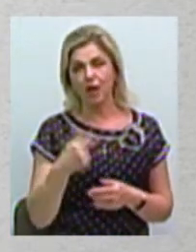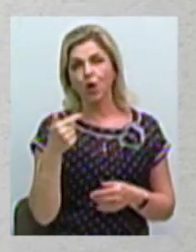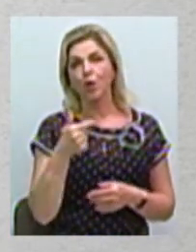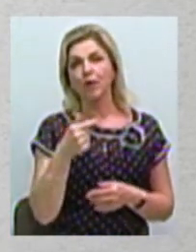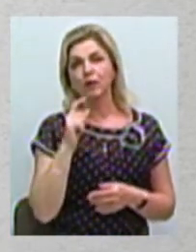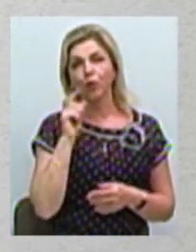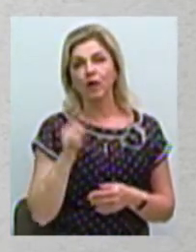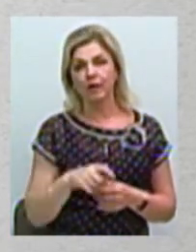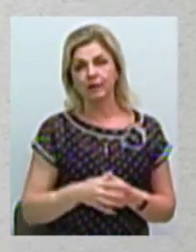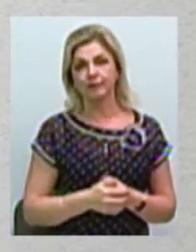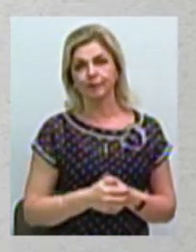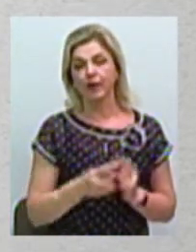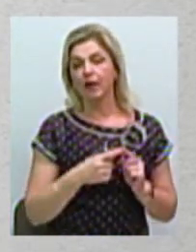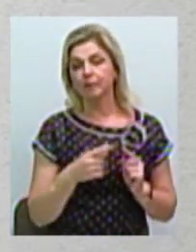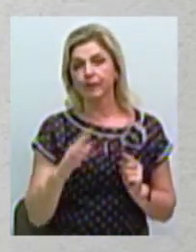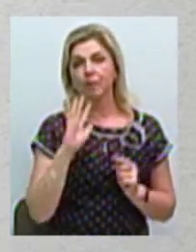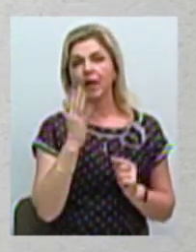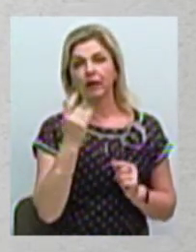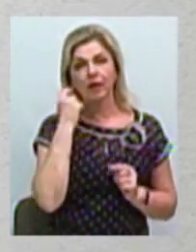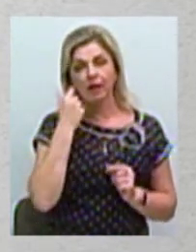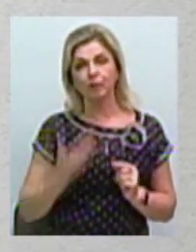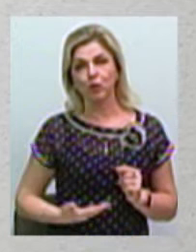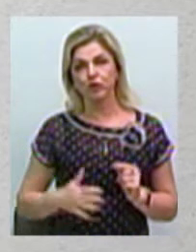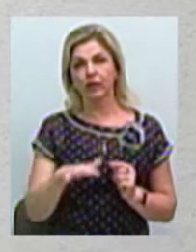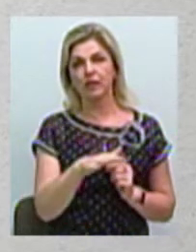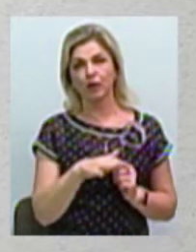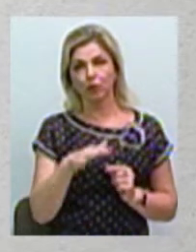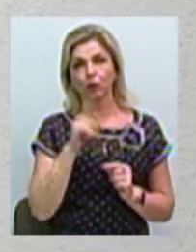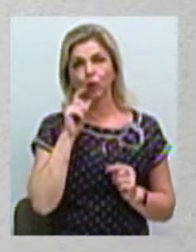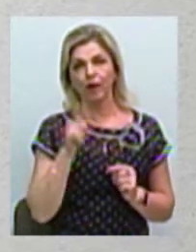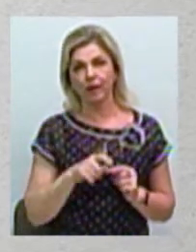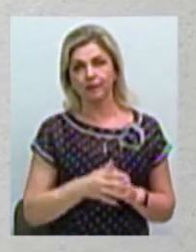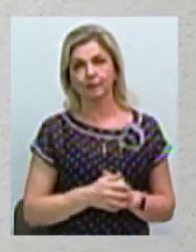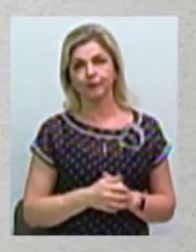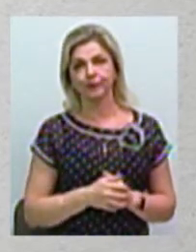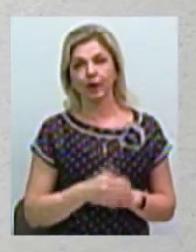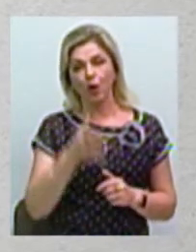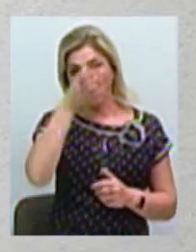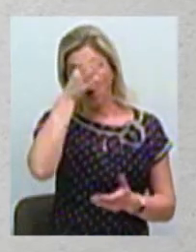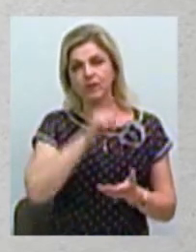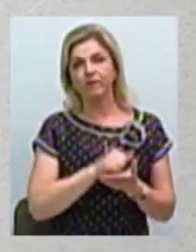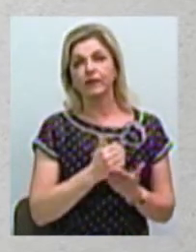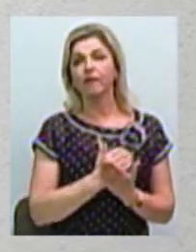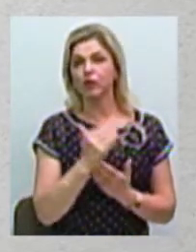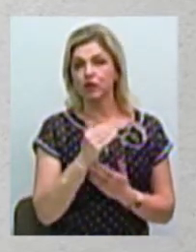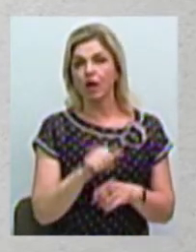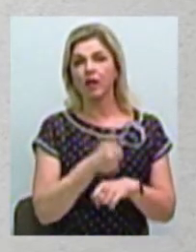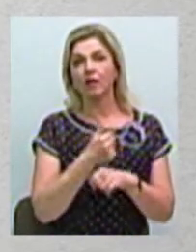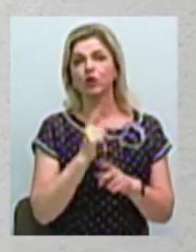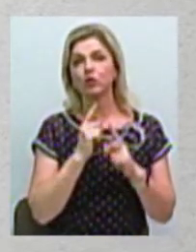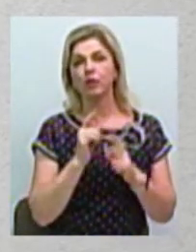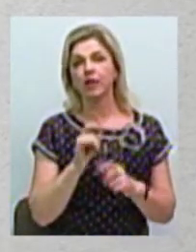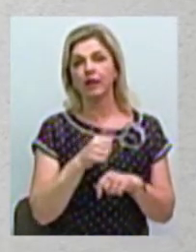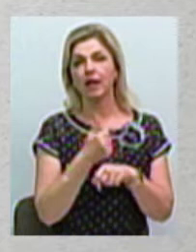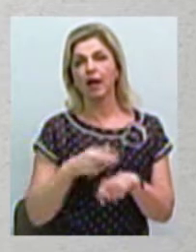Громадянин України. Протягом останніх 5 років проживає на території України. Освіта вища. Головний радник